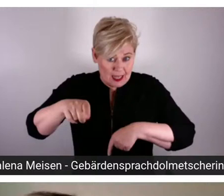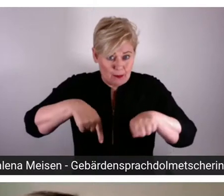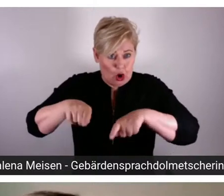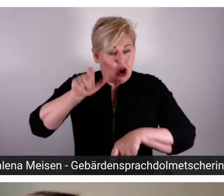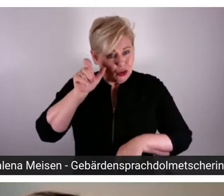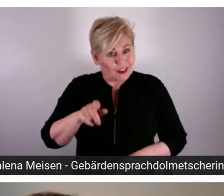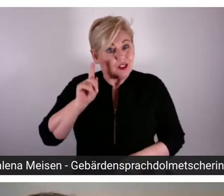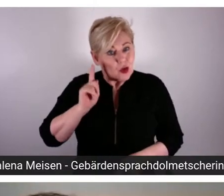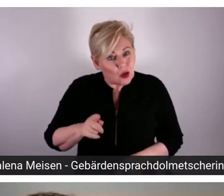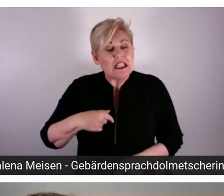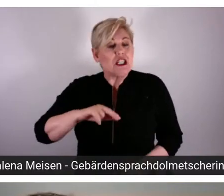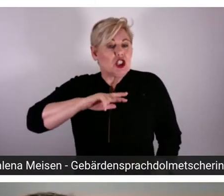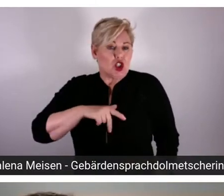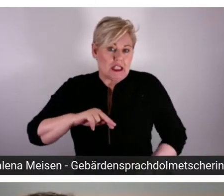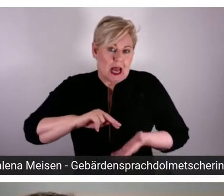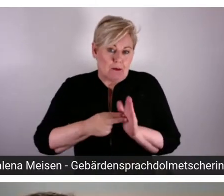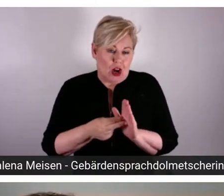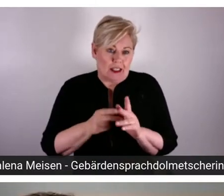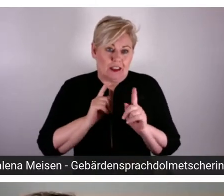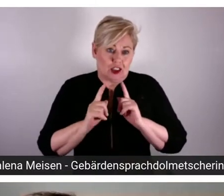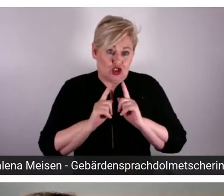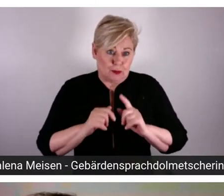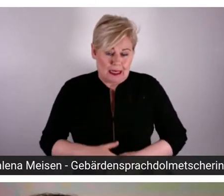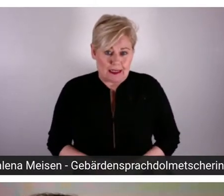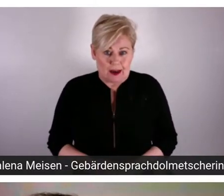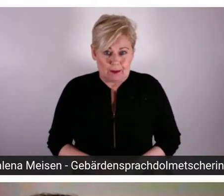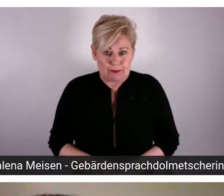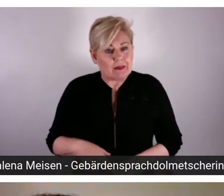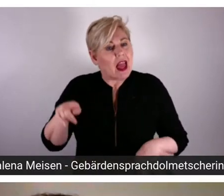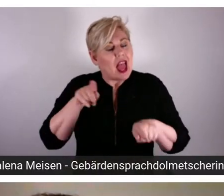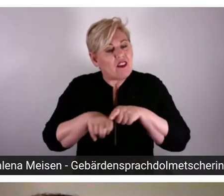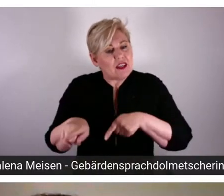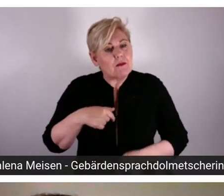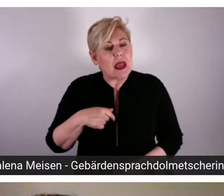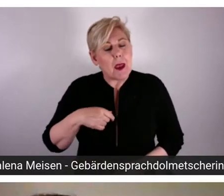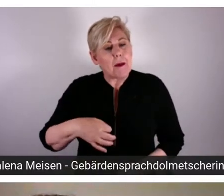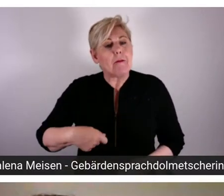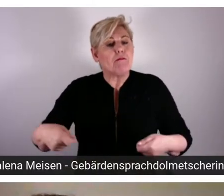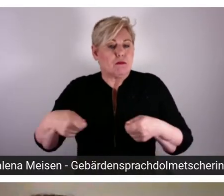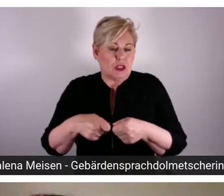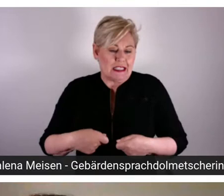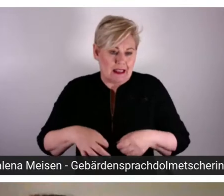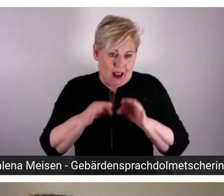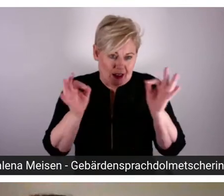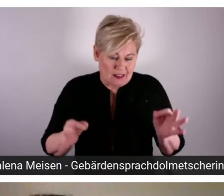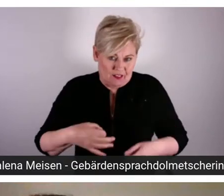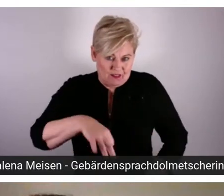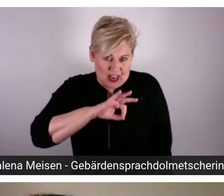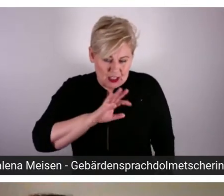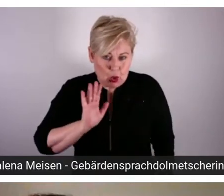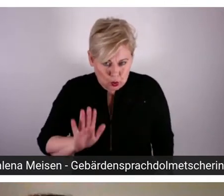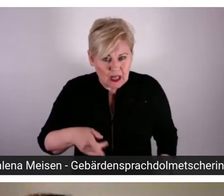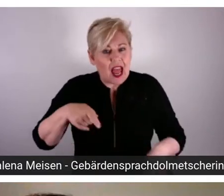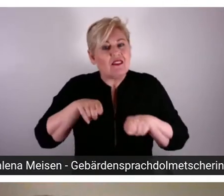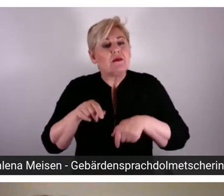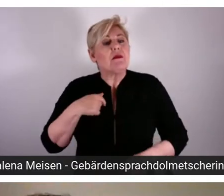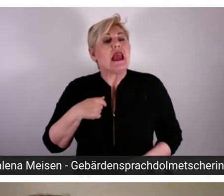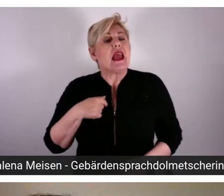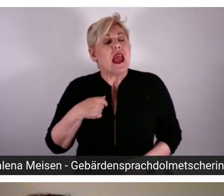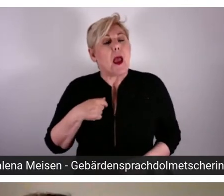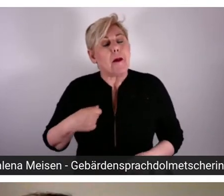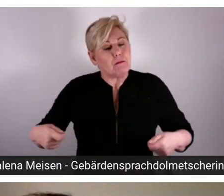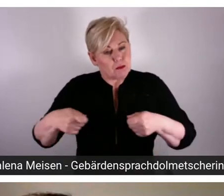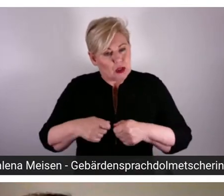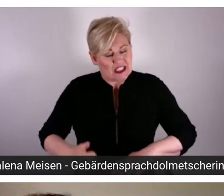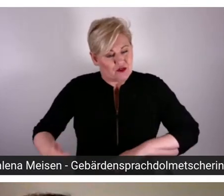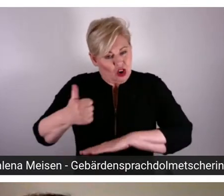anderem sozialpolitischer Sprecher der FDP-Bundestagsfraktion und Mitglied des FDP-Bundestags. Bundesvorstandes.